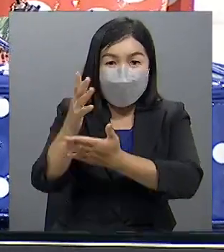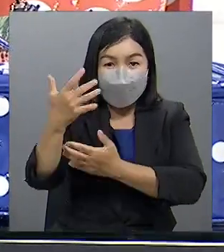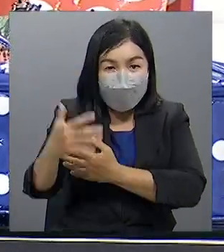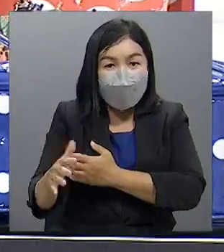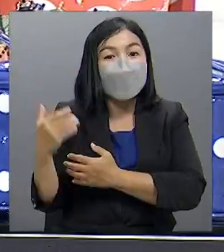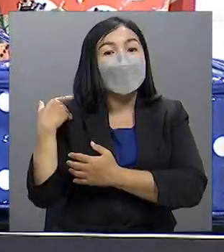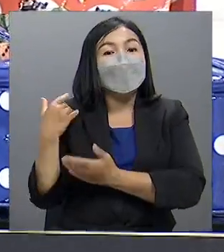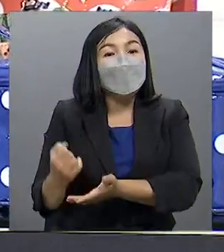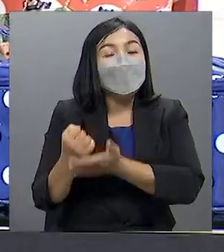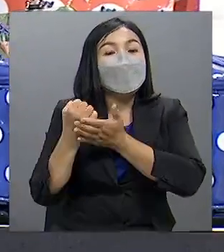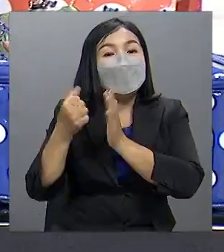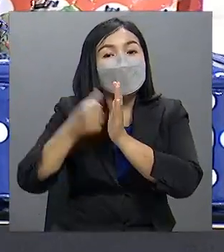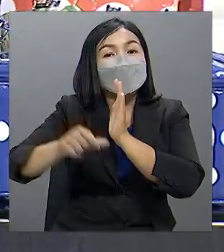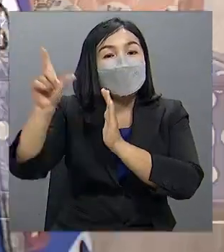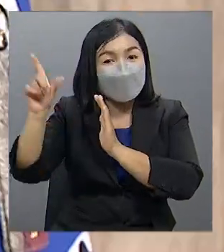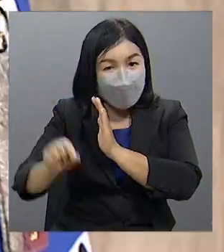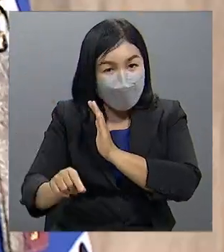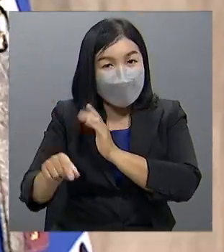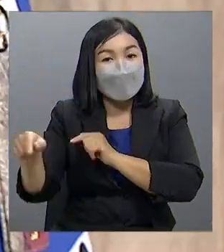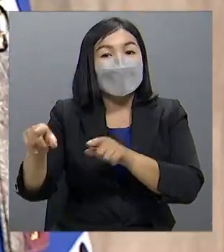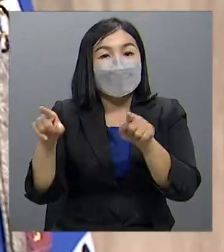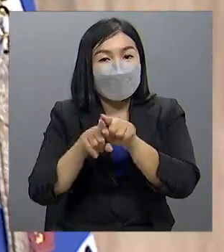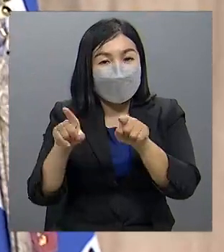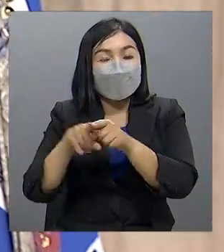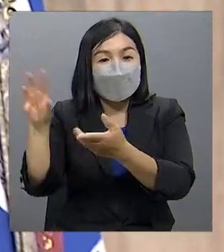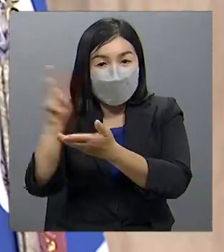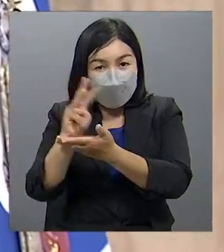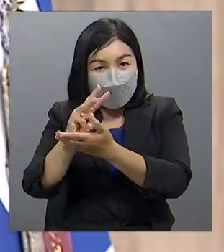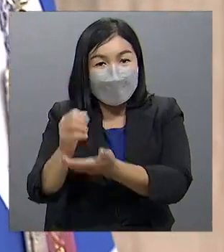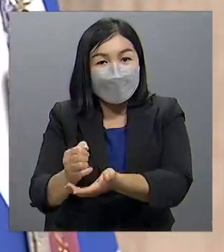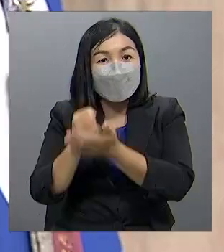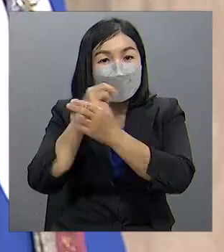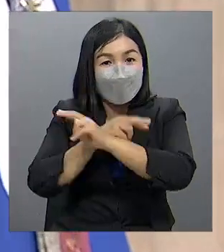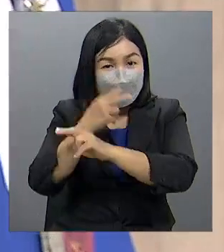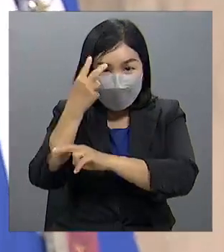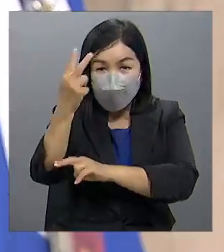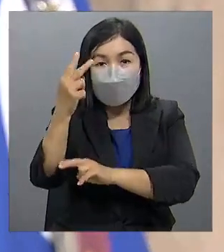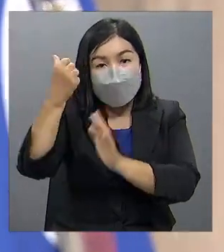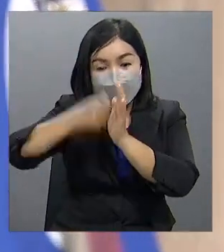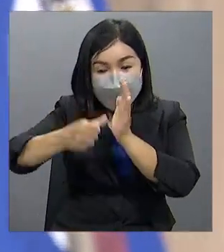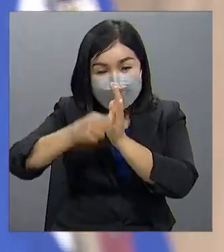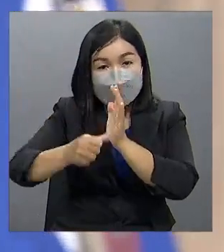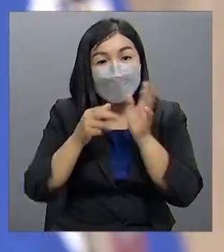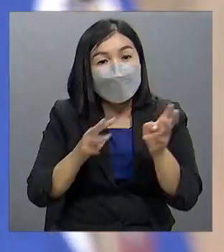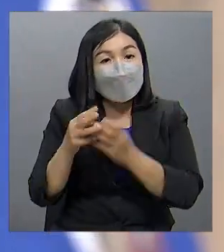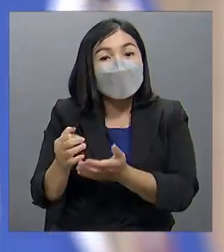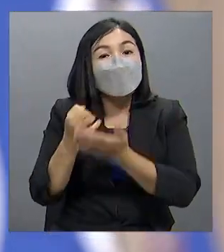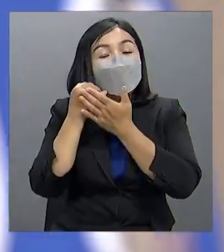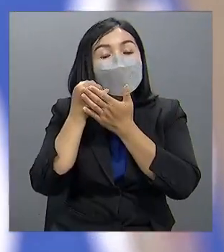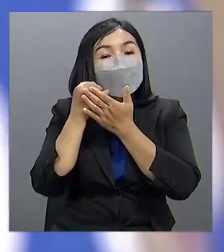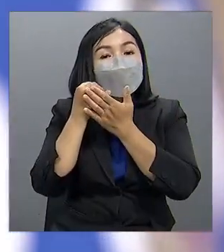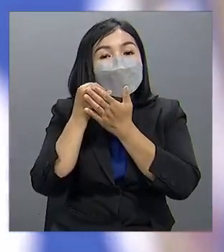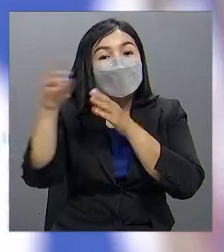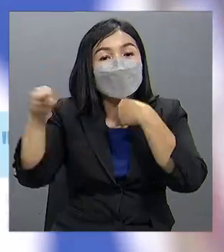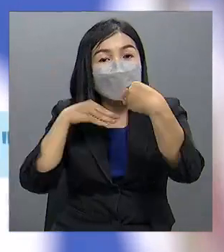ทีถ้าจ่ายกับที่นี่ทำบุญกับที่นี่ลดให้2เท่าเลยเป็นอีกหนึ่งช่องทางนะครับที่สามารถร่วมบุญกันได้สนับส